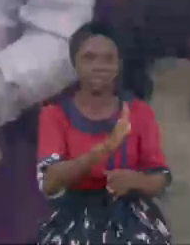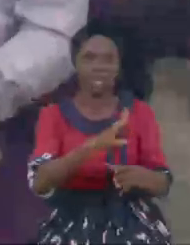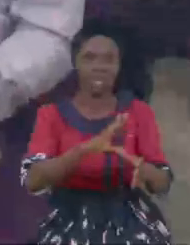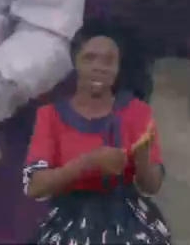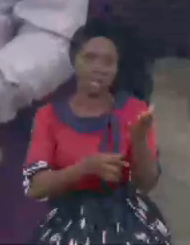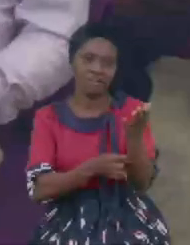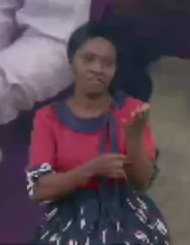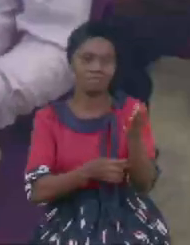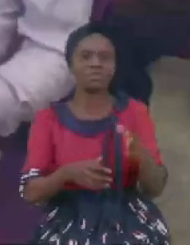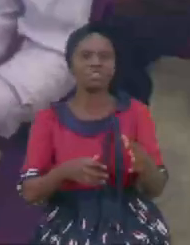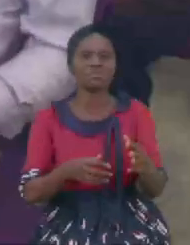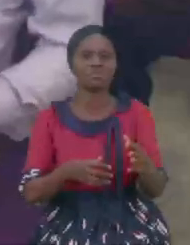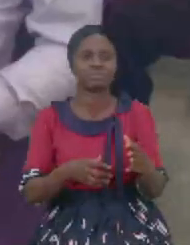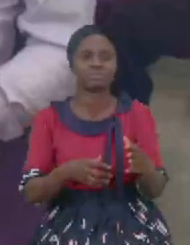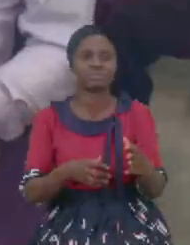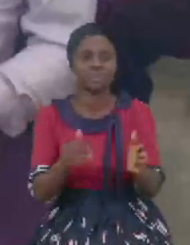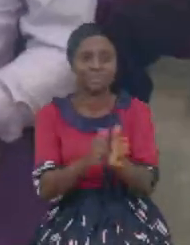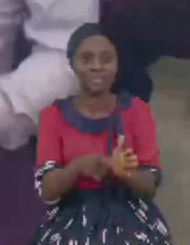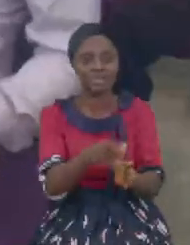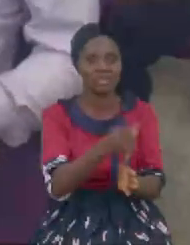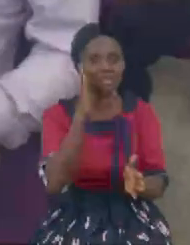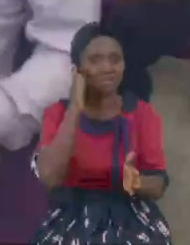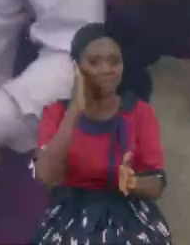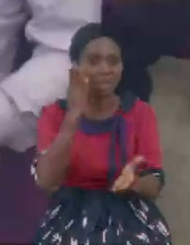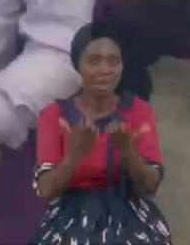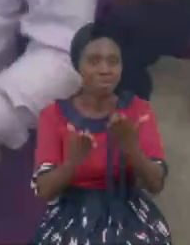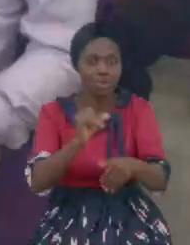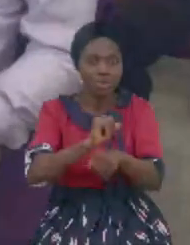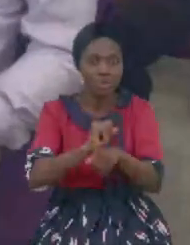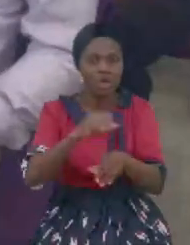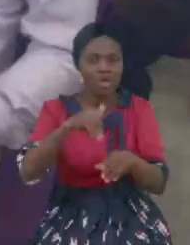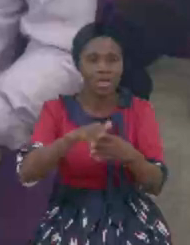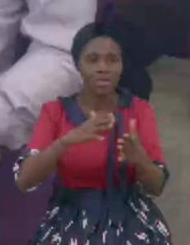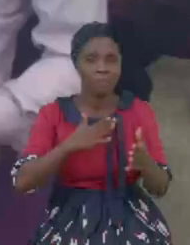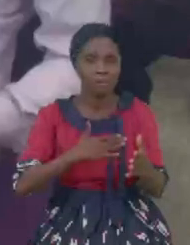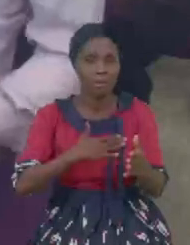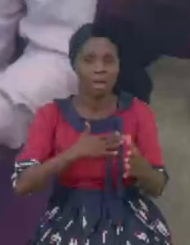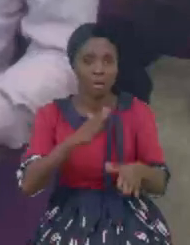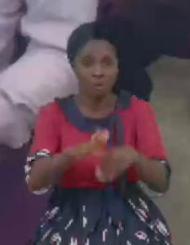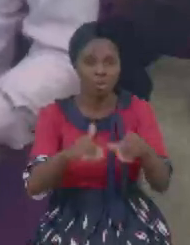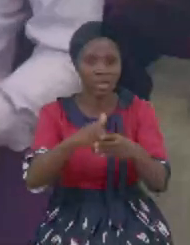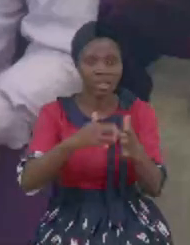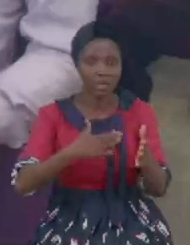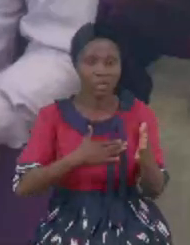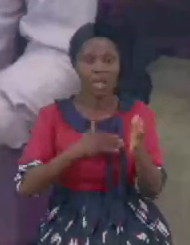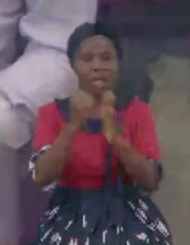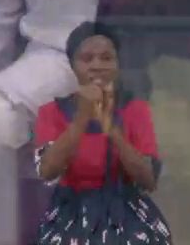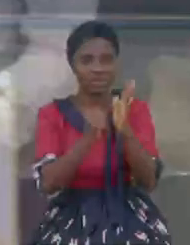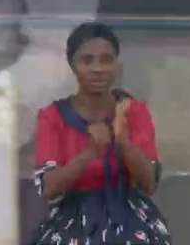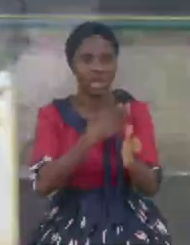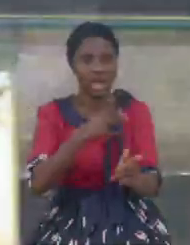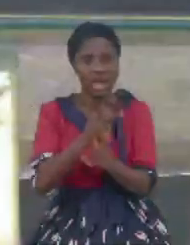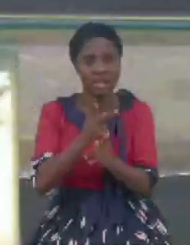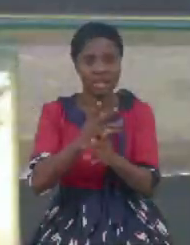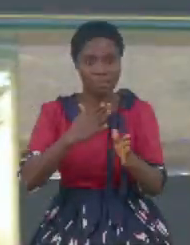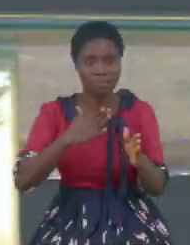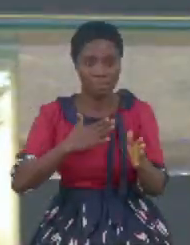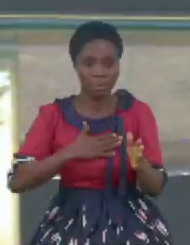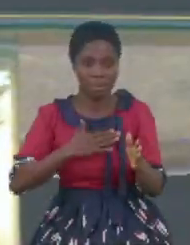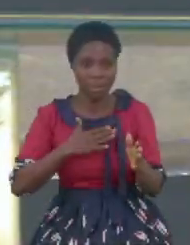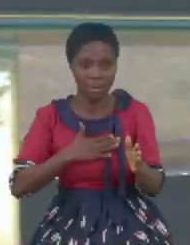un cœur de chair afin qu'ils suivent mes ordonnances et qu'ils observent et pratiquent mes